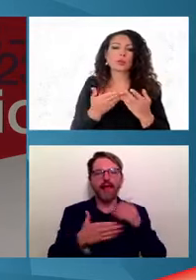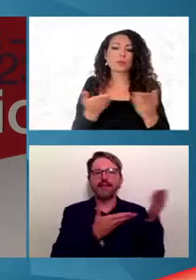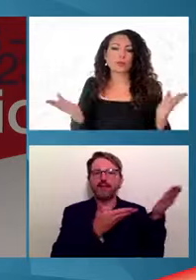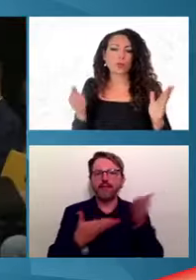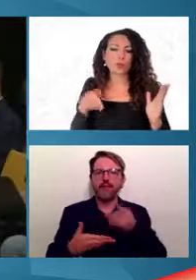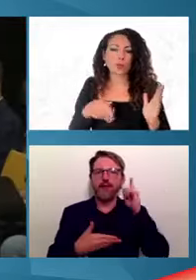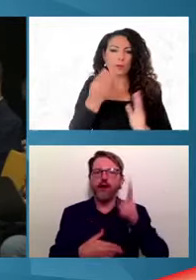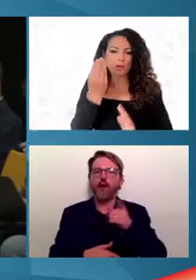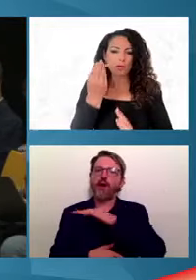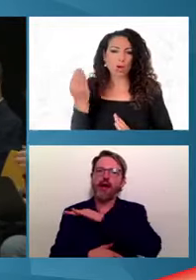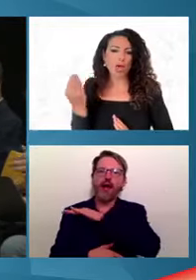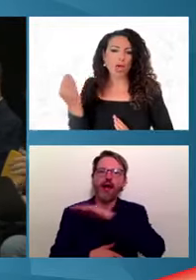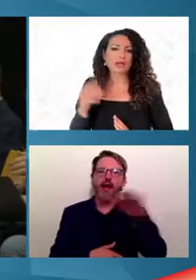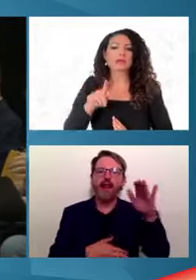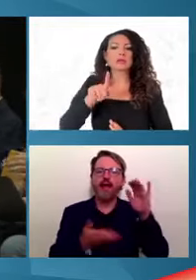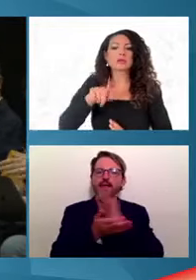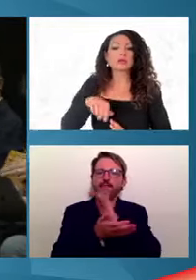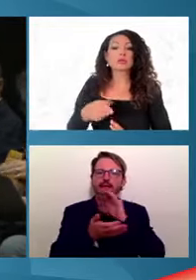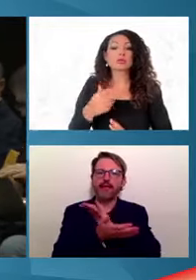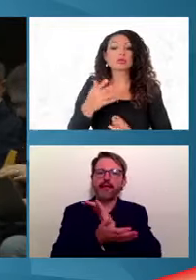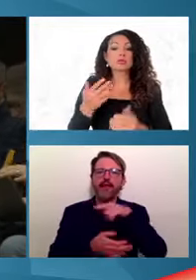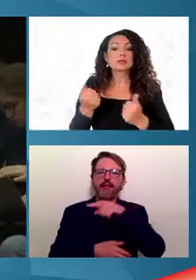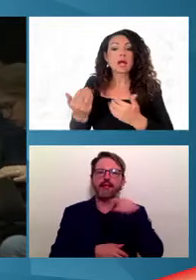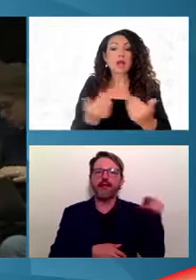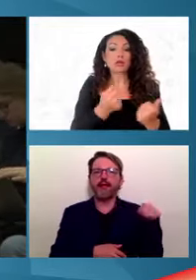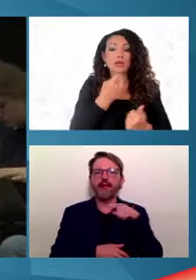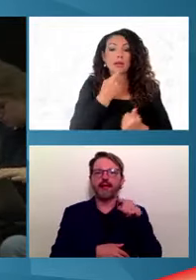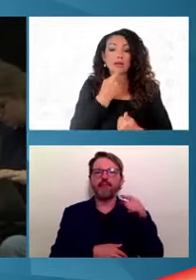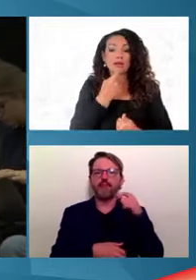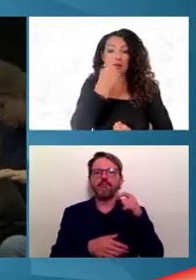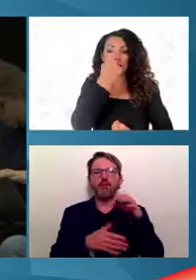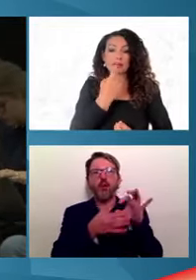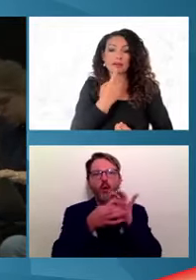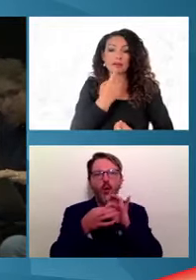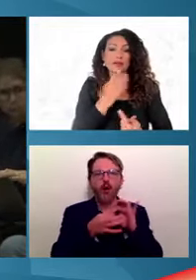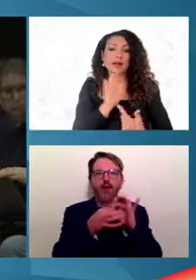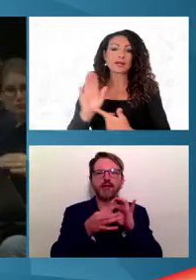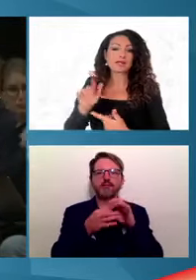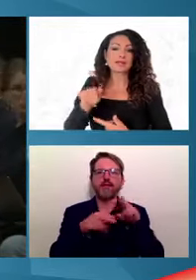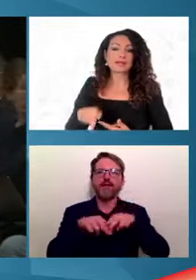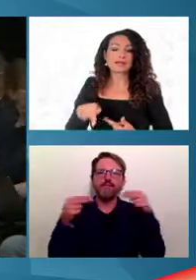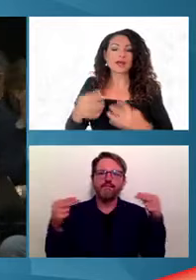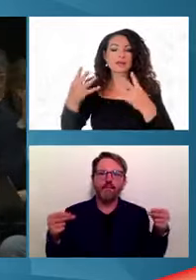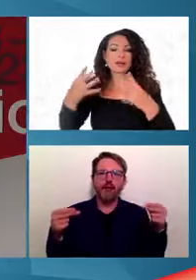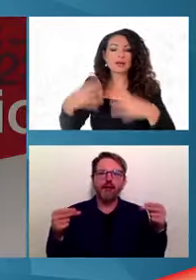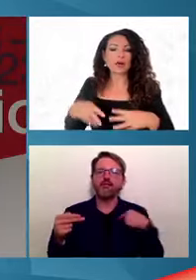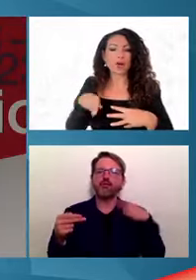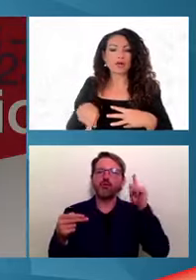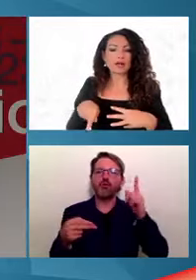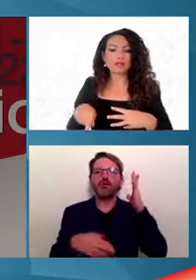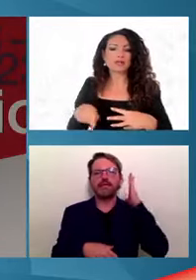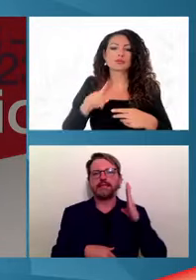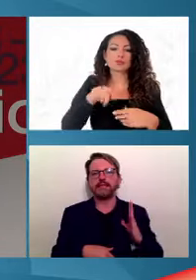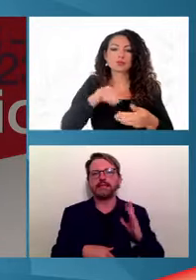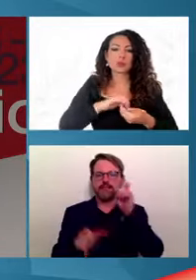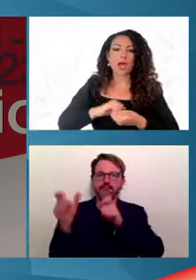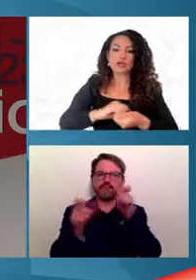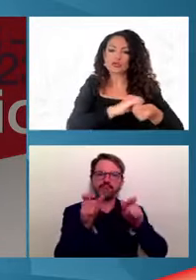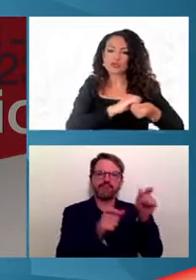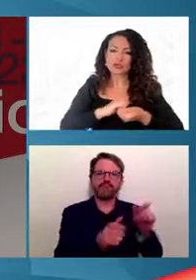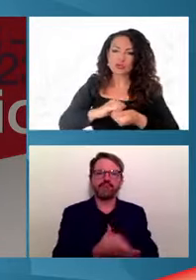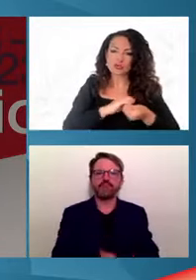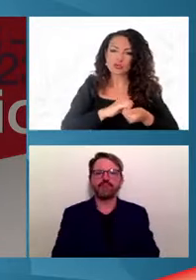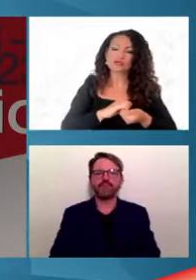allen Vertreterinnen und Vertretern von Organisationen, Verbänden und der Zivilgesellschaft. Un